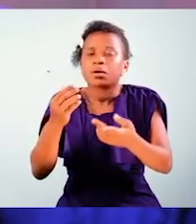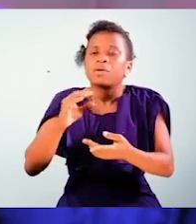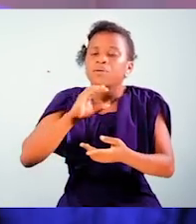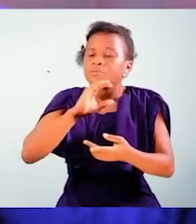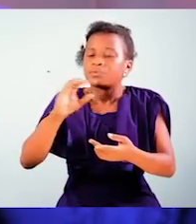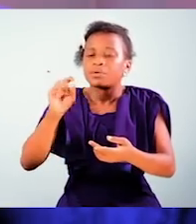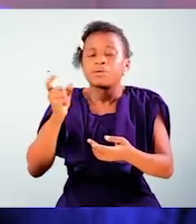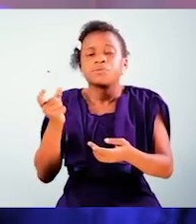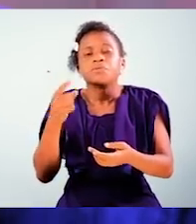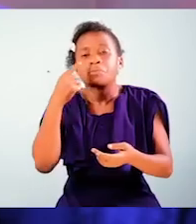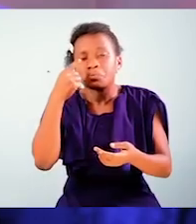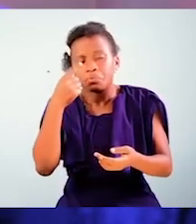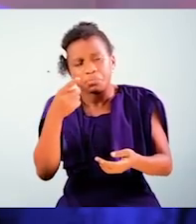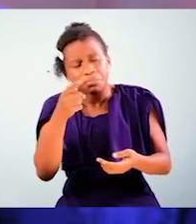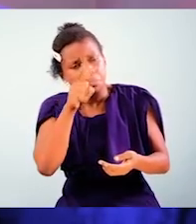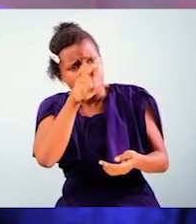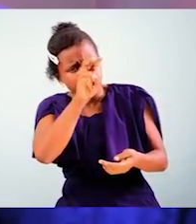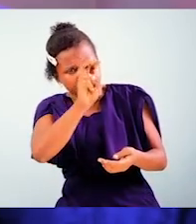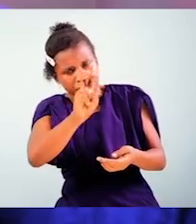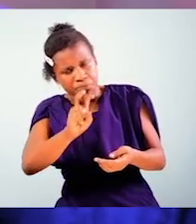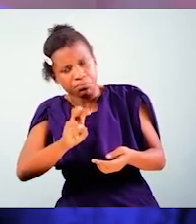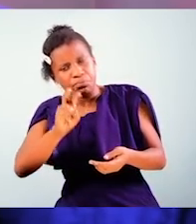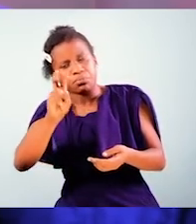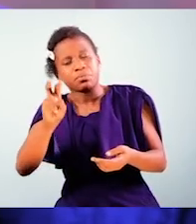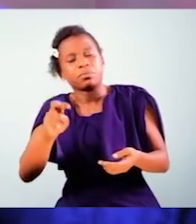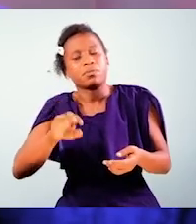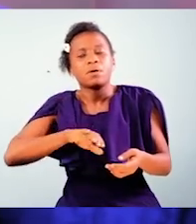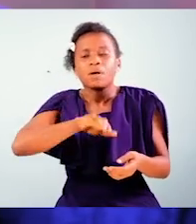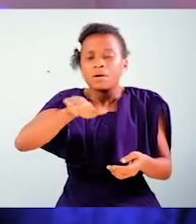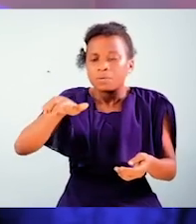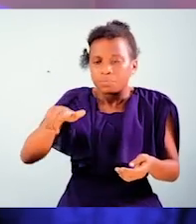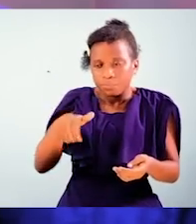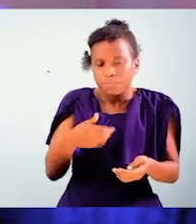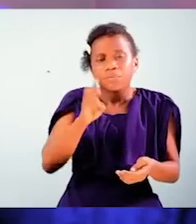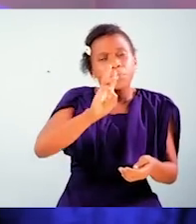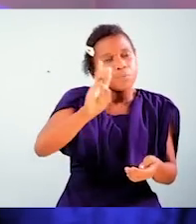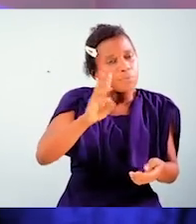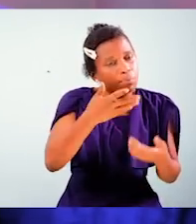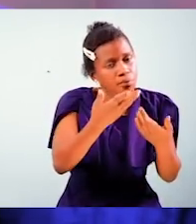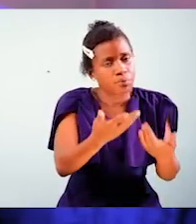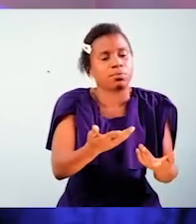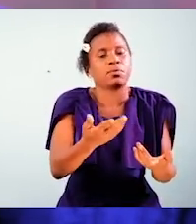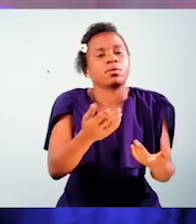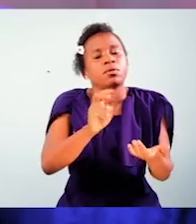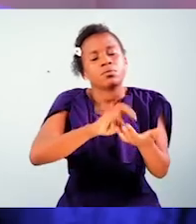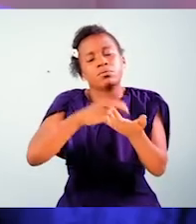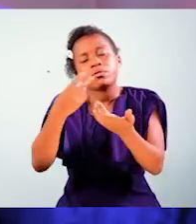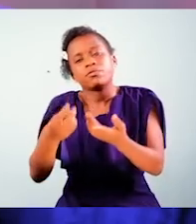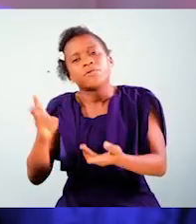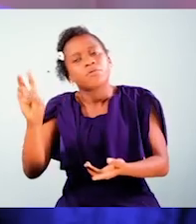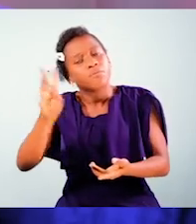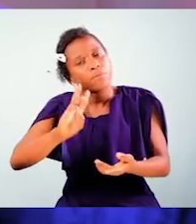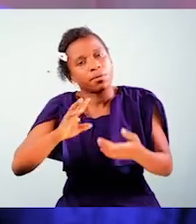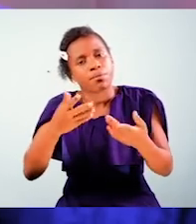jicho kuangalia ni wapi zimeibiwa na wapi tumefeli. Kwa hiyo amekuwa kishauri